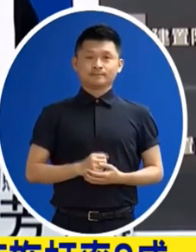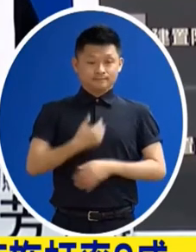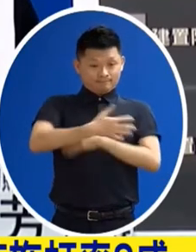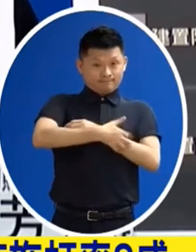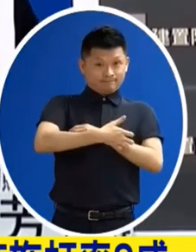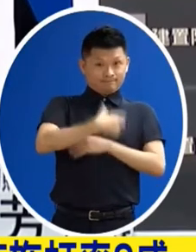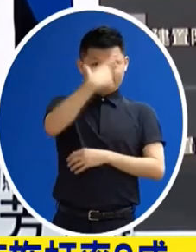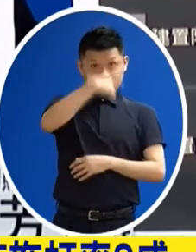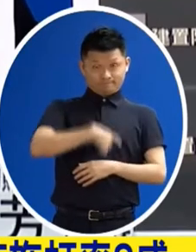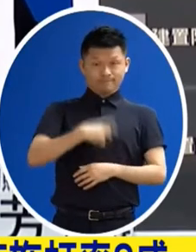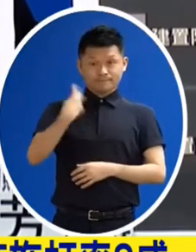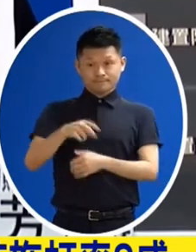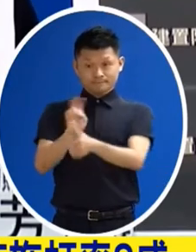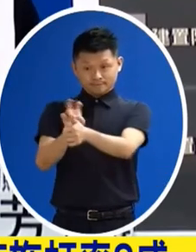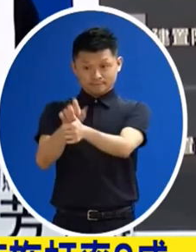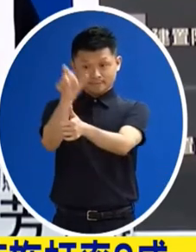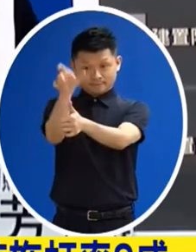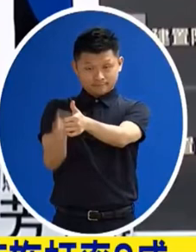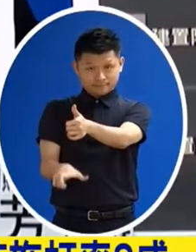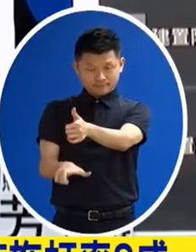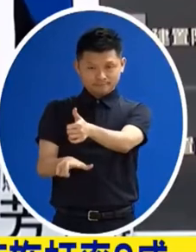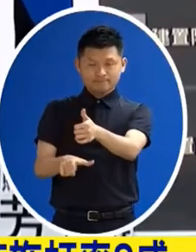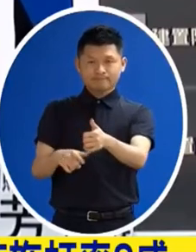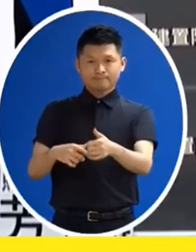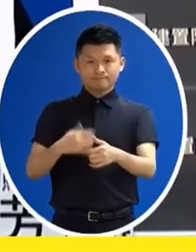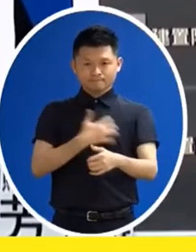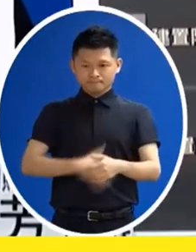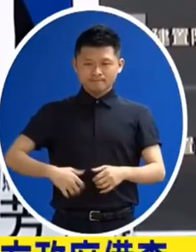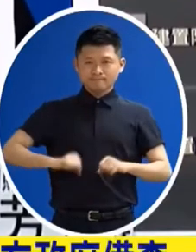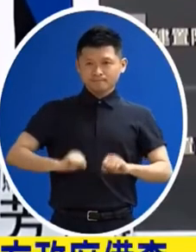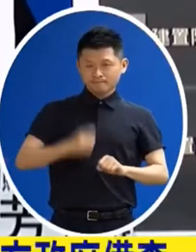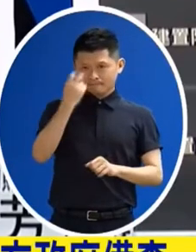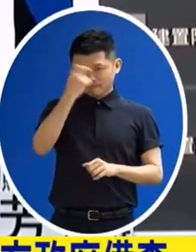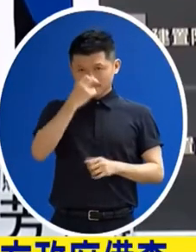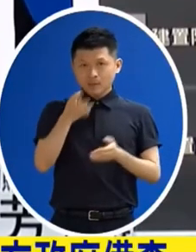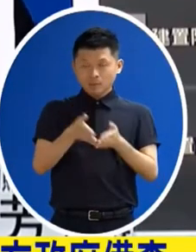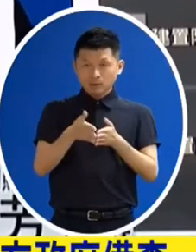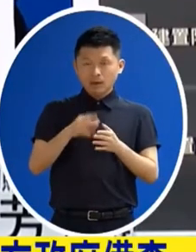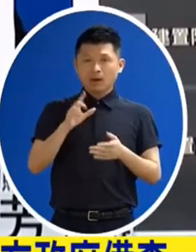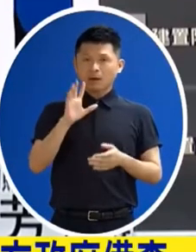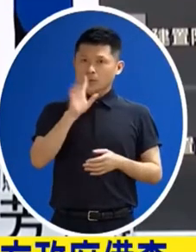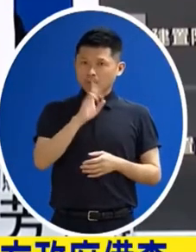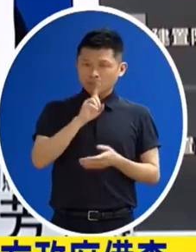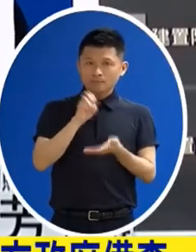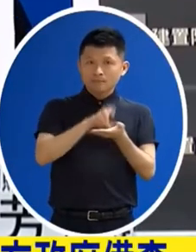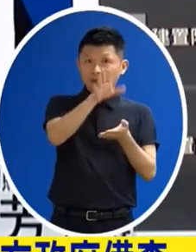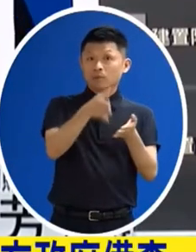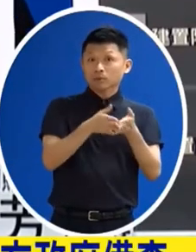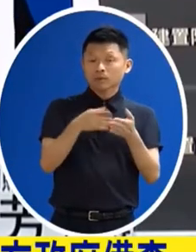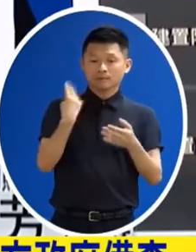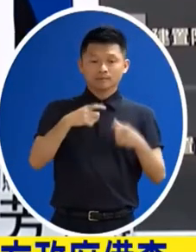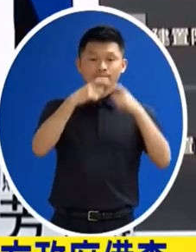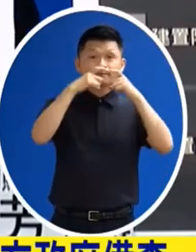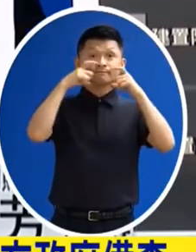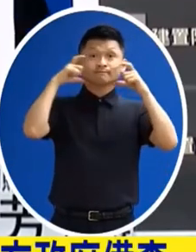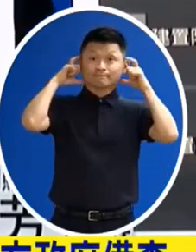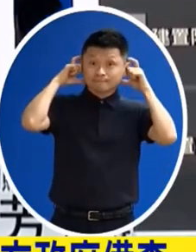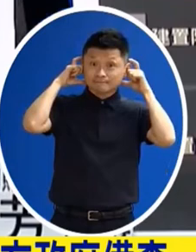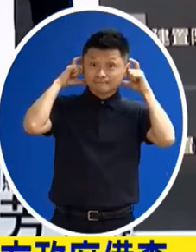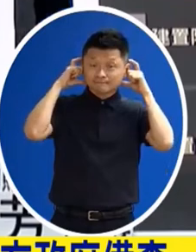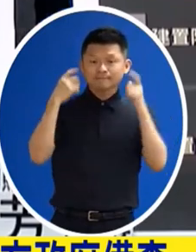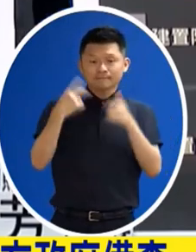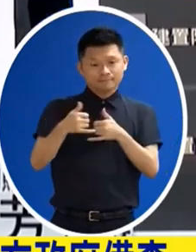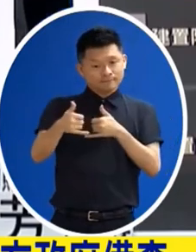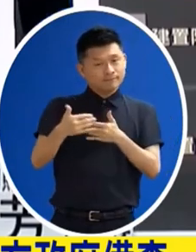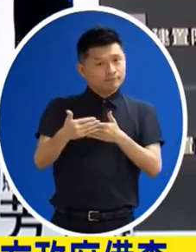服务的对象有一个健康的监测跟异常的一个通报机制。那人员也都要佩戴口罩，要保持社交的距